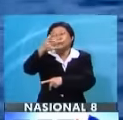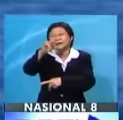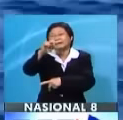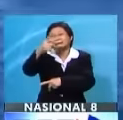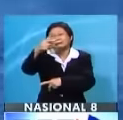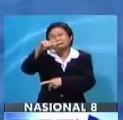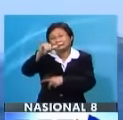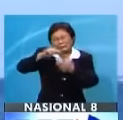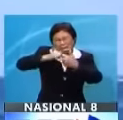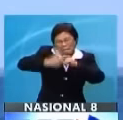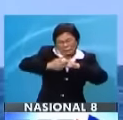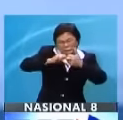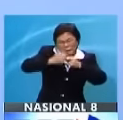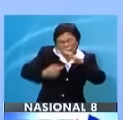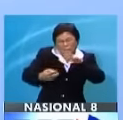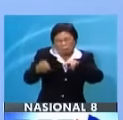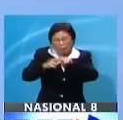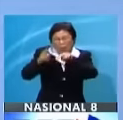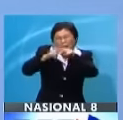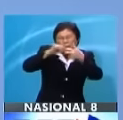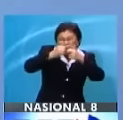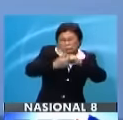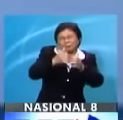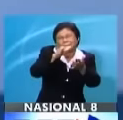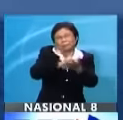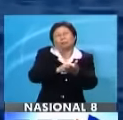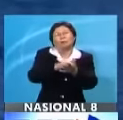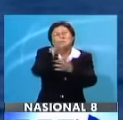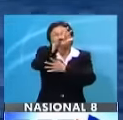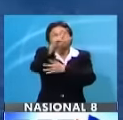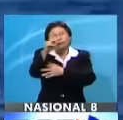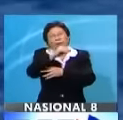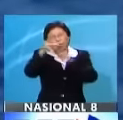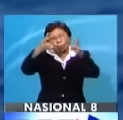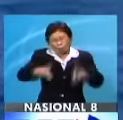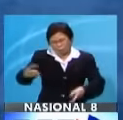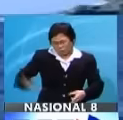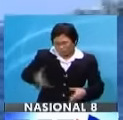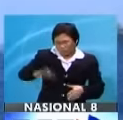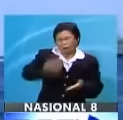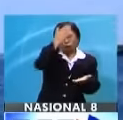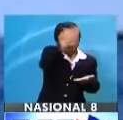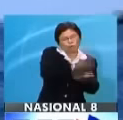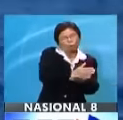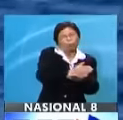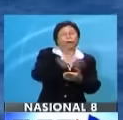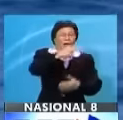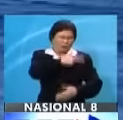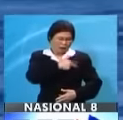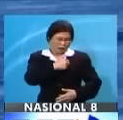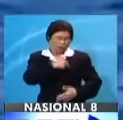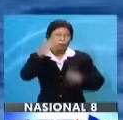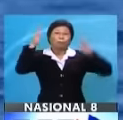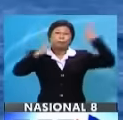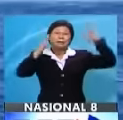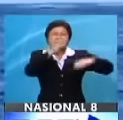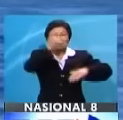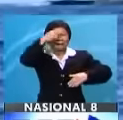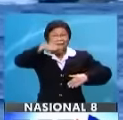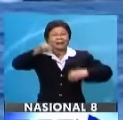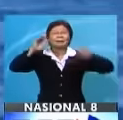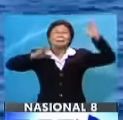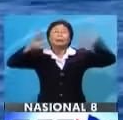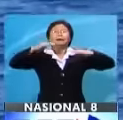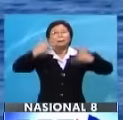itu. Hampir 3,000 pelarian Rohingya dan warga Bangladesh berdarat di Indonesia, Thailand dan Malaysia sejak minggu lalu